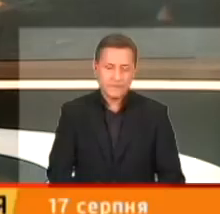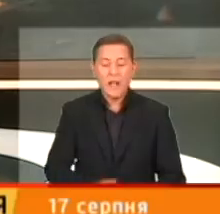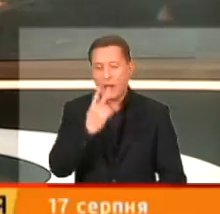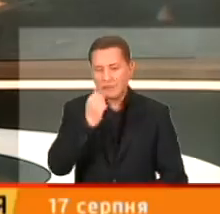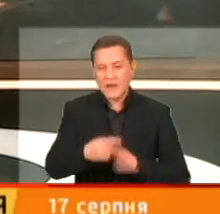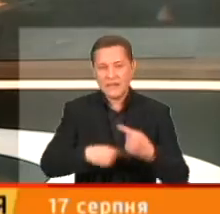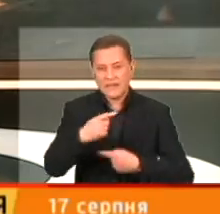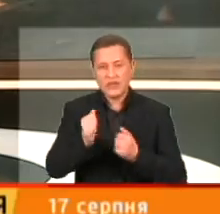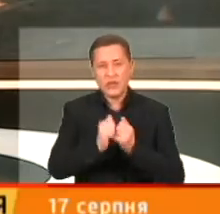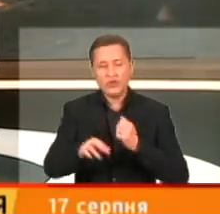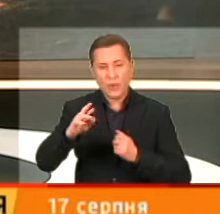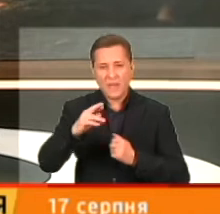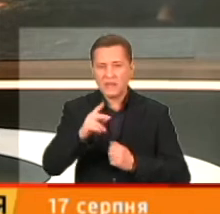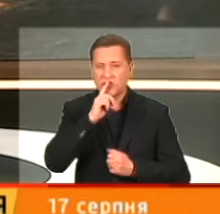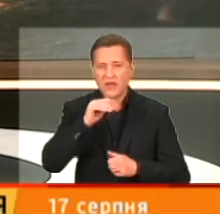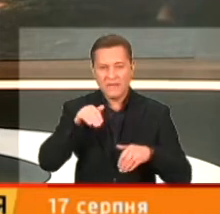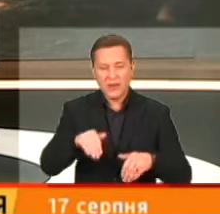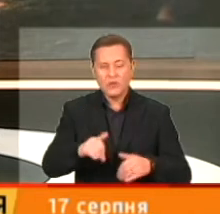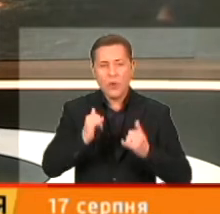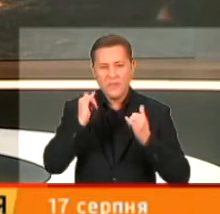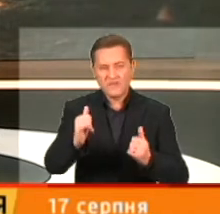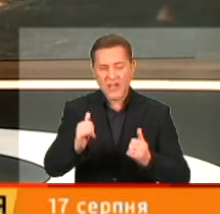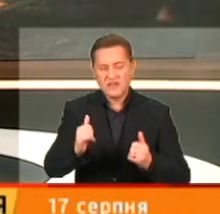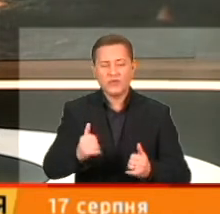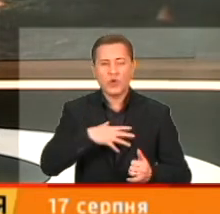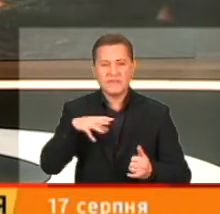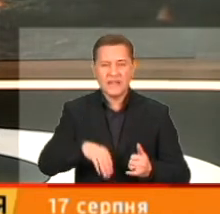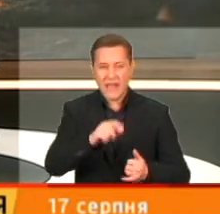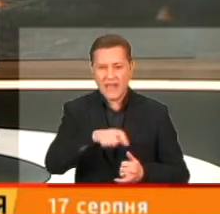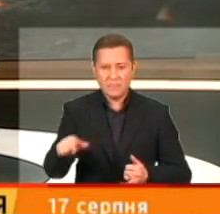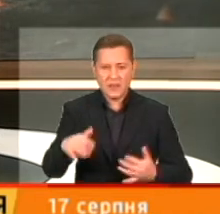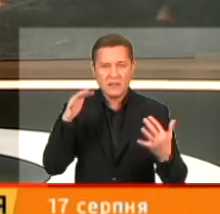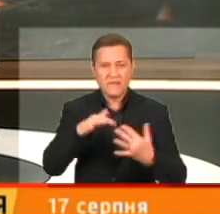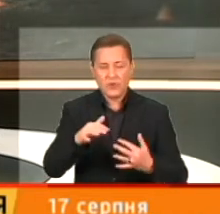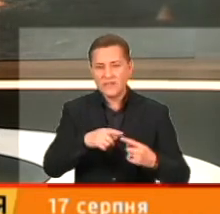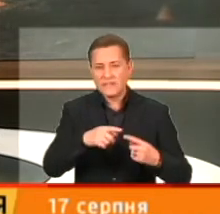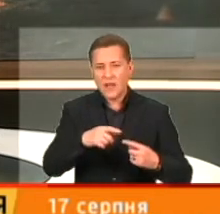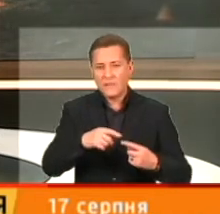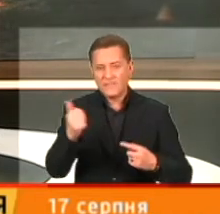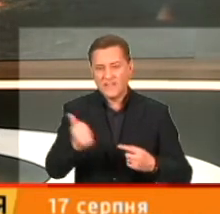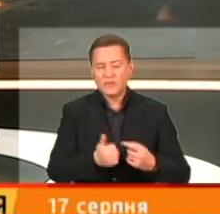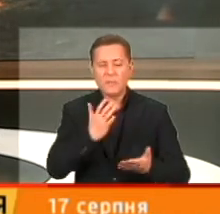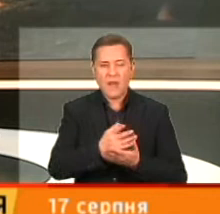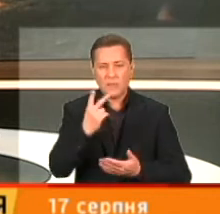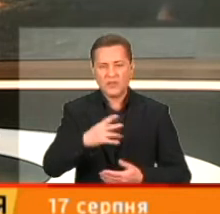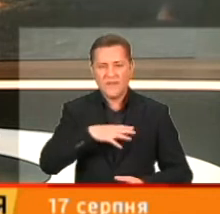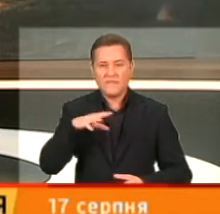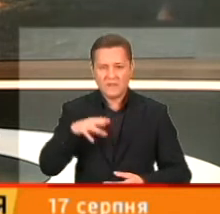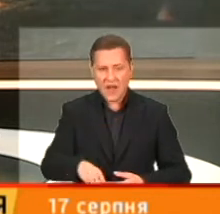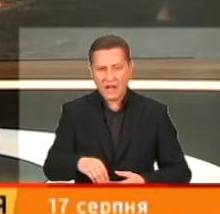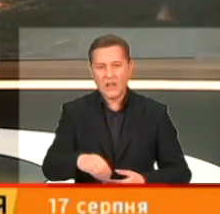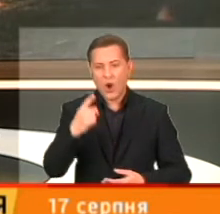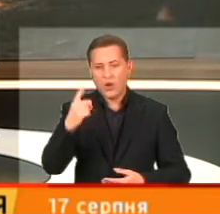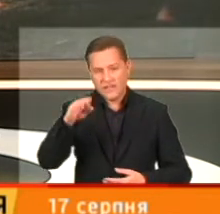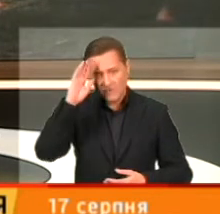І традиційно щоп'ятниці хвилиною мовчання ми вшановуємо загиблих на фронті. За тиждень маємо дві втрати.